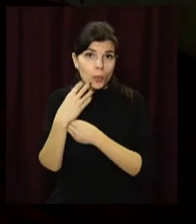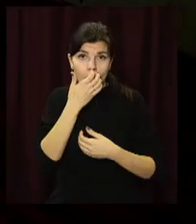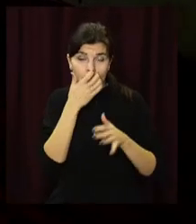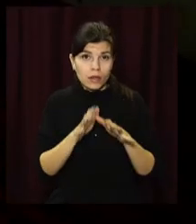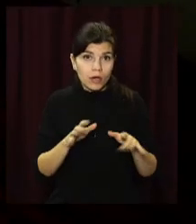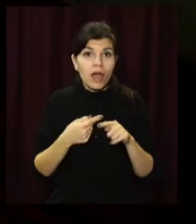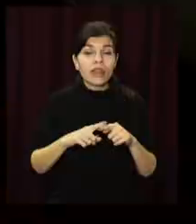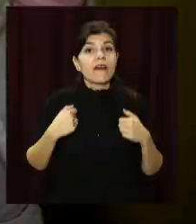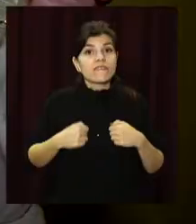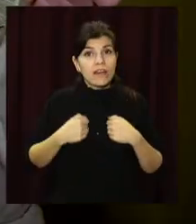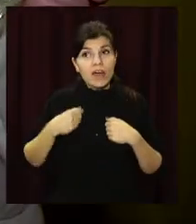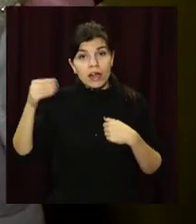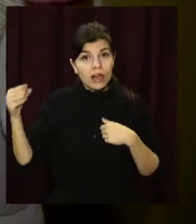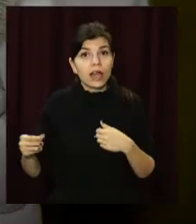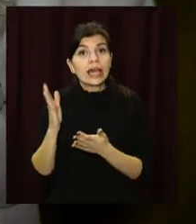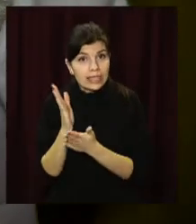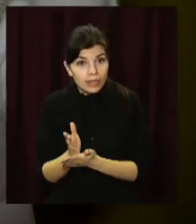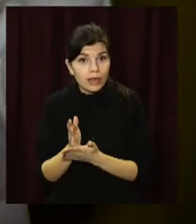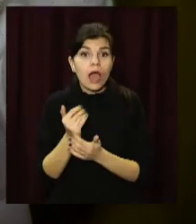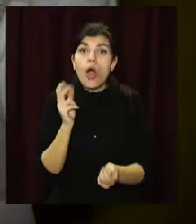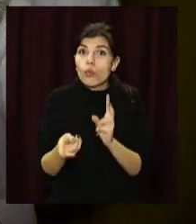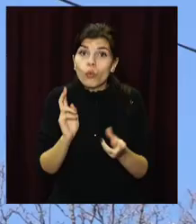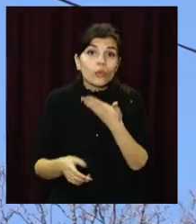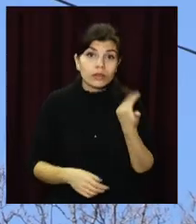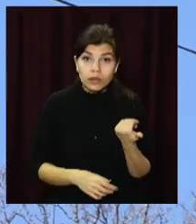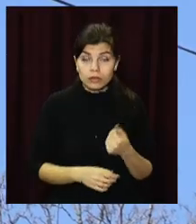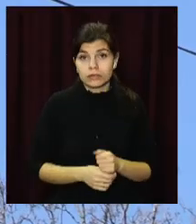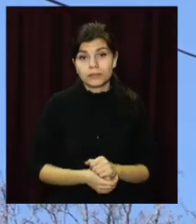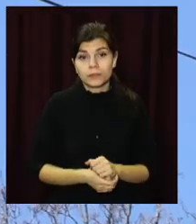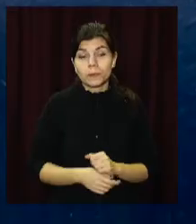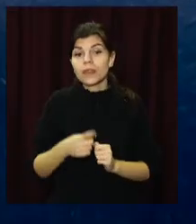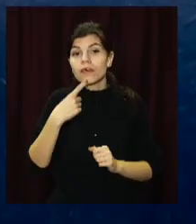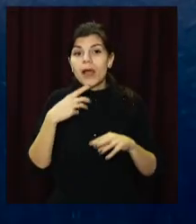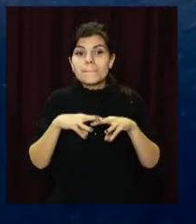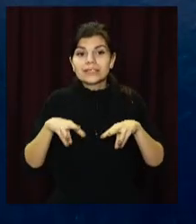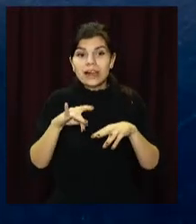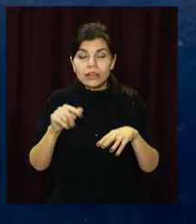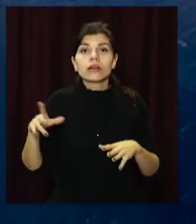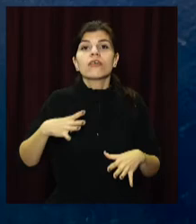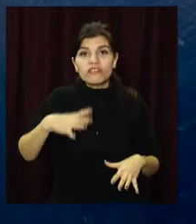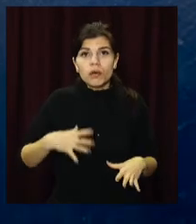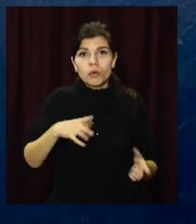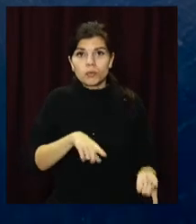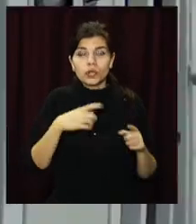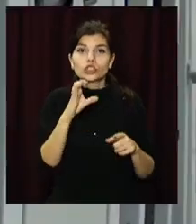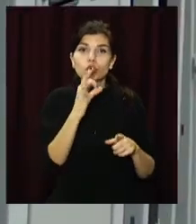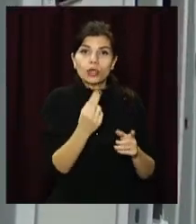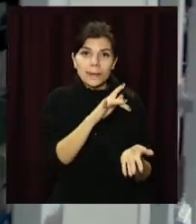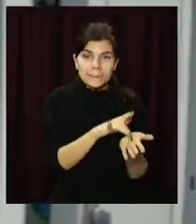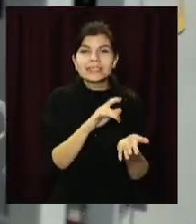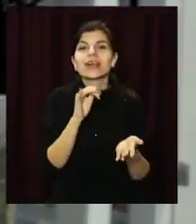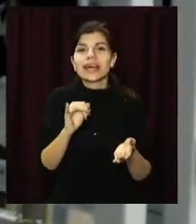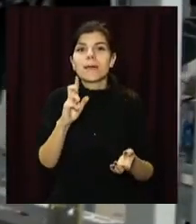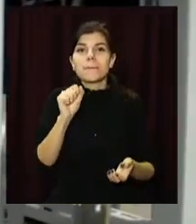батарею поставити, у мене в ванній батарея стоїть, а на кухні – ні. У міськраді кажуть, вони були змушені перевести Соцмісто та БАМ на